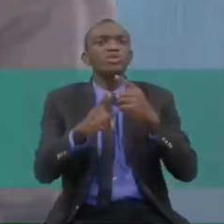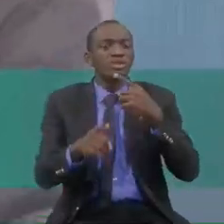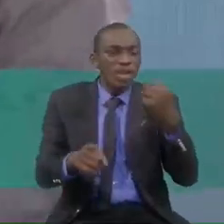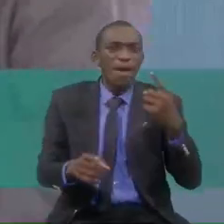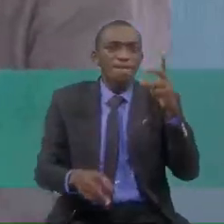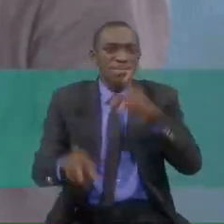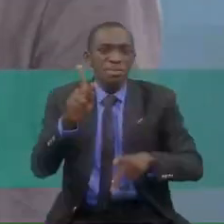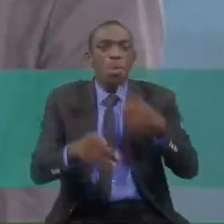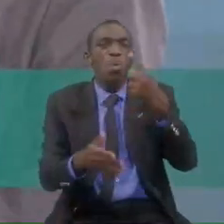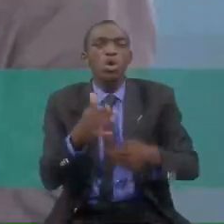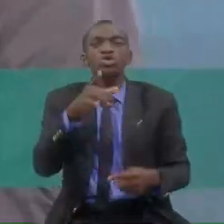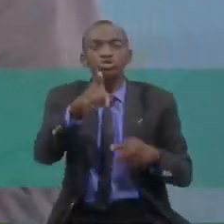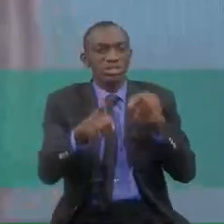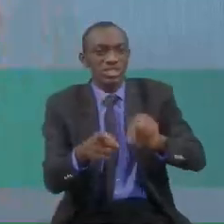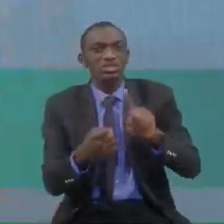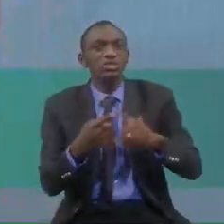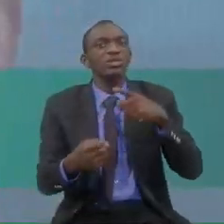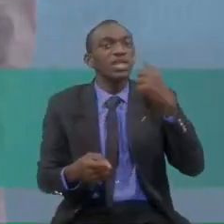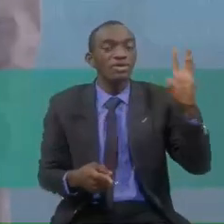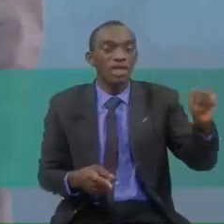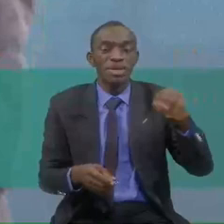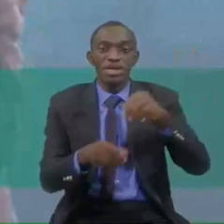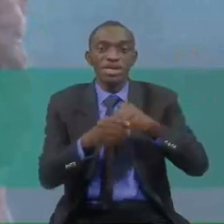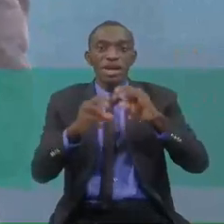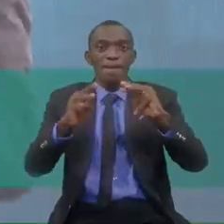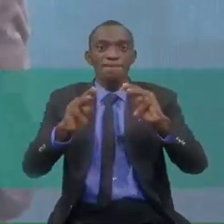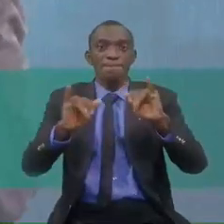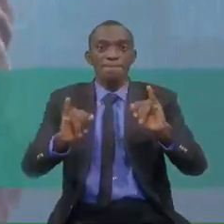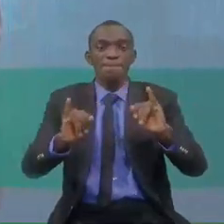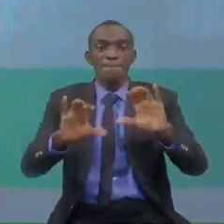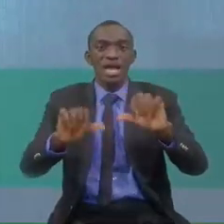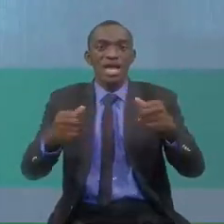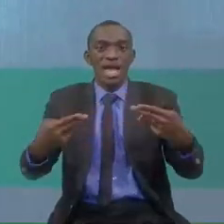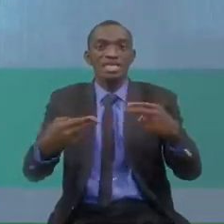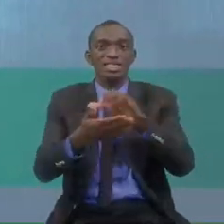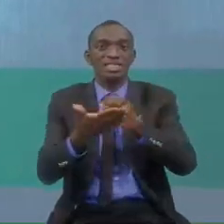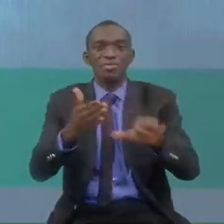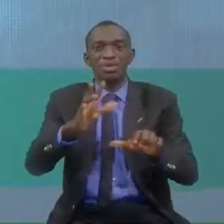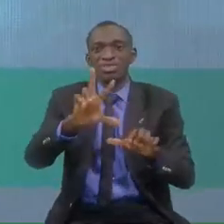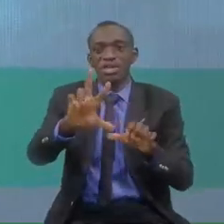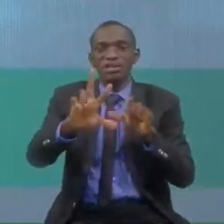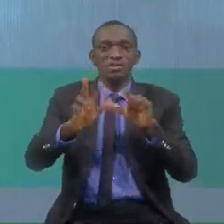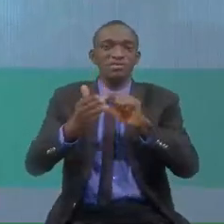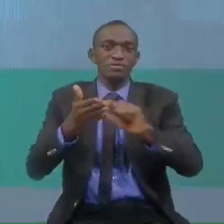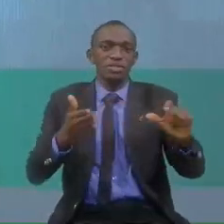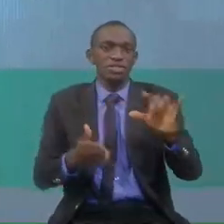que vous leur dites ce que vous devez leur dire. Michée au chapitre